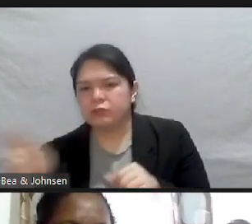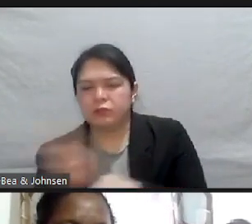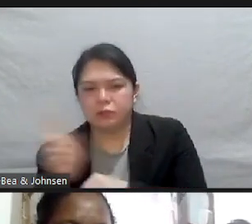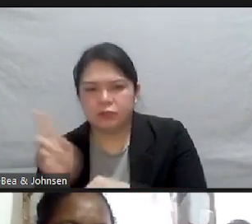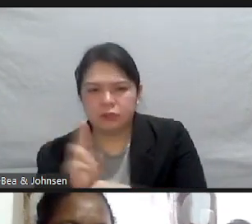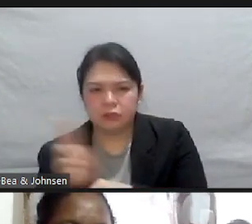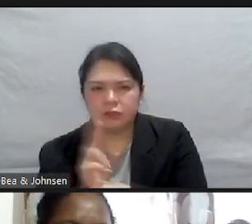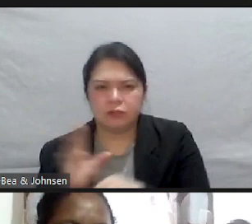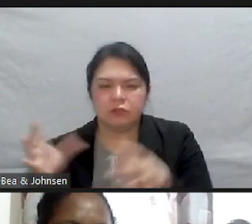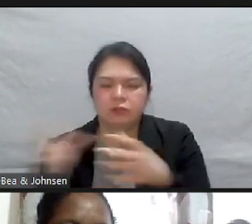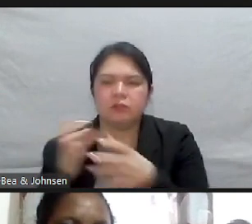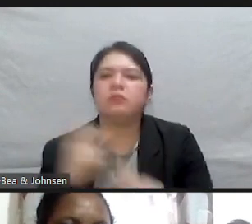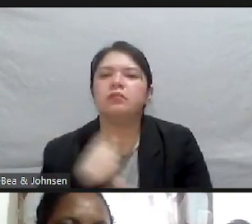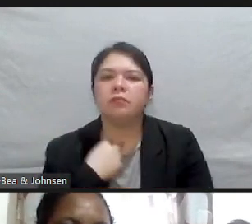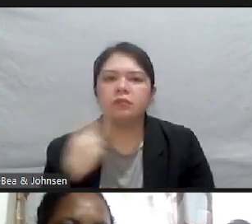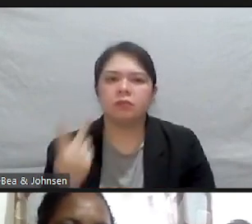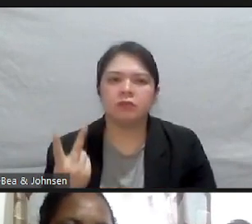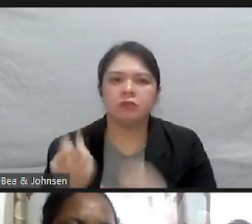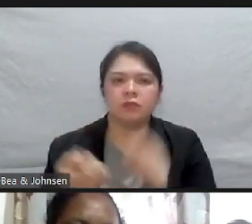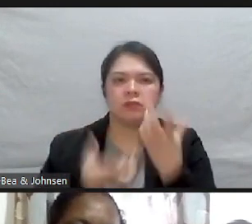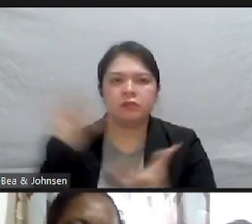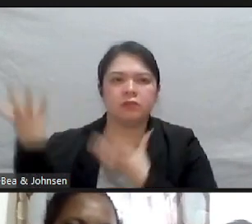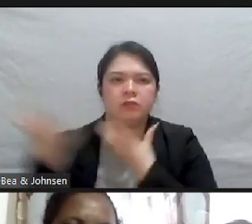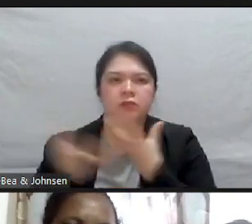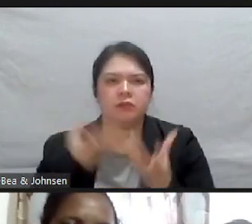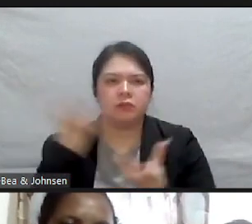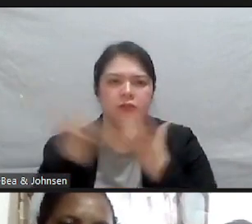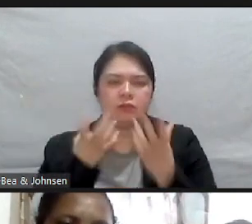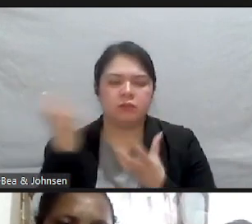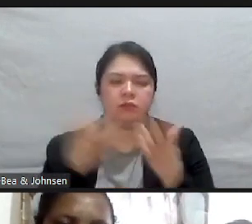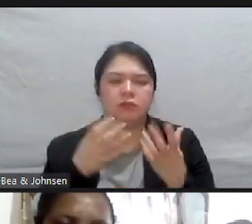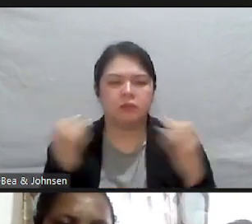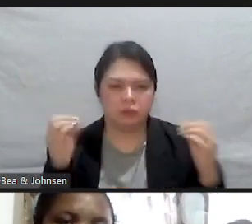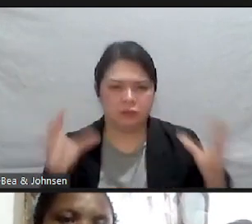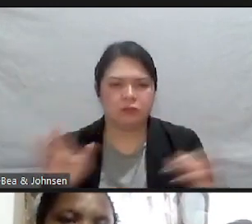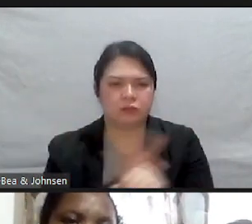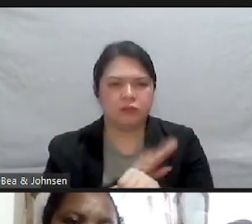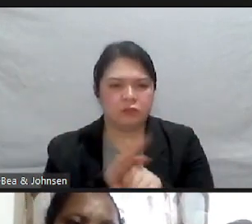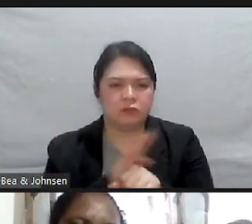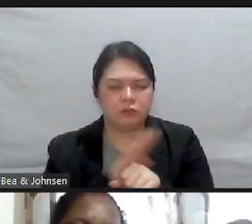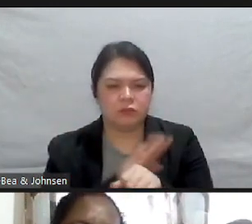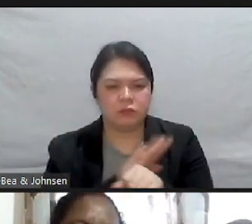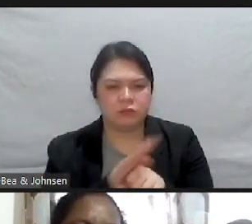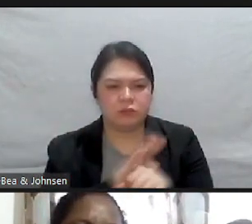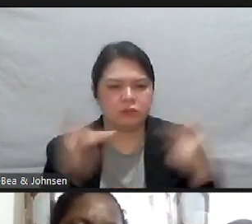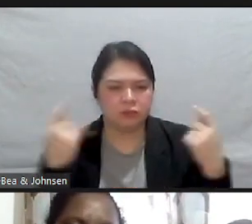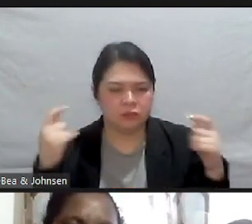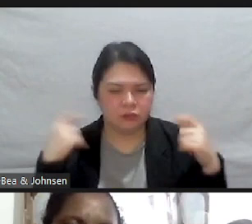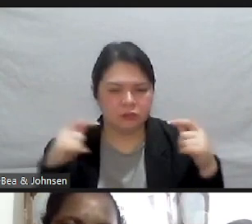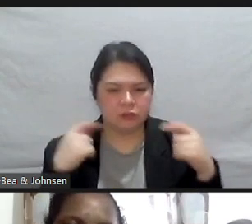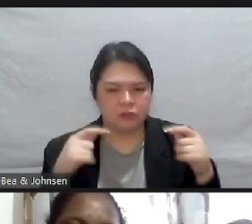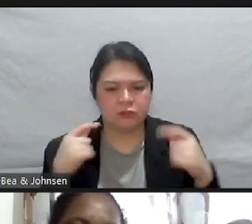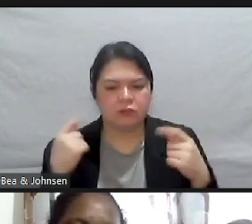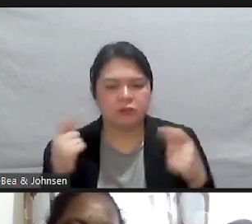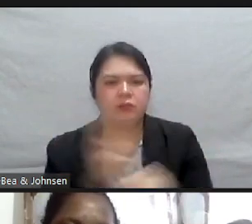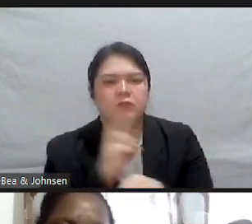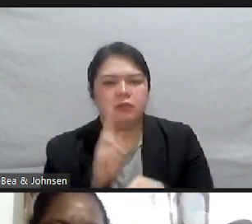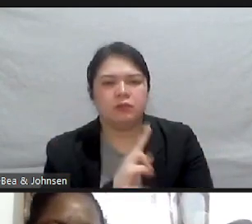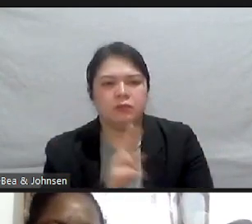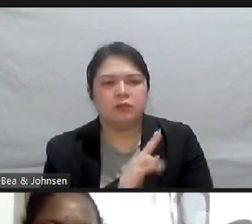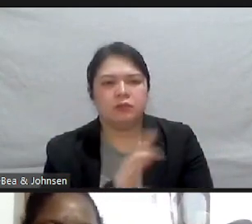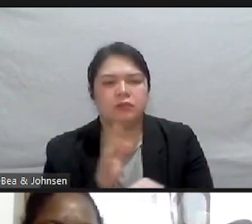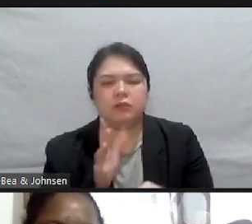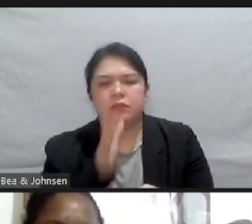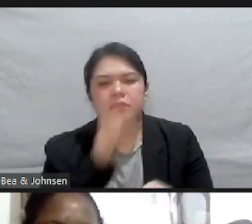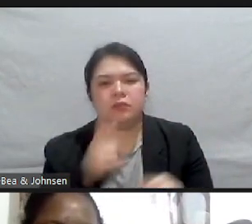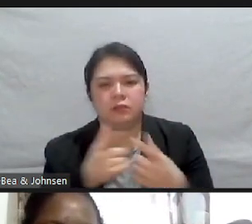ng boses, ano? At yung mga teachers din, alam kong busy sila. So, sumulat po kayo. You can use your mother tongue sa